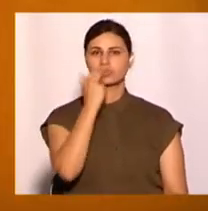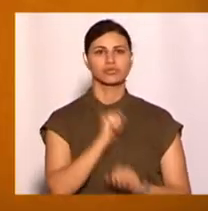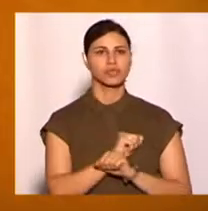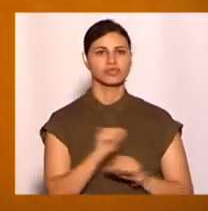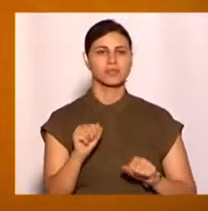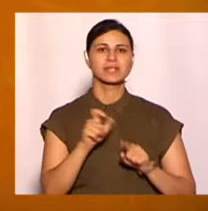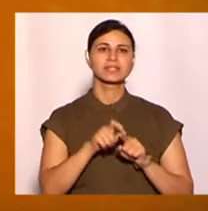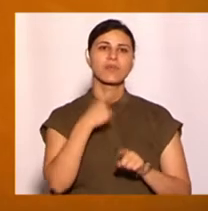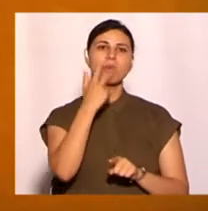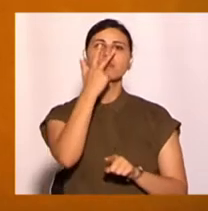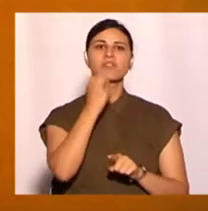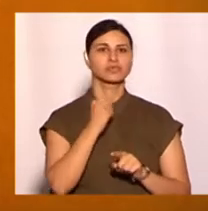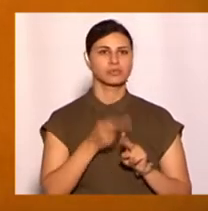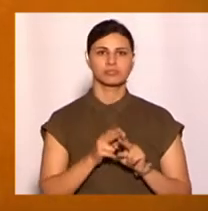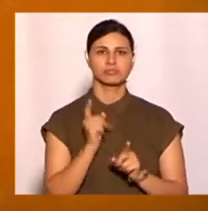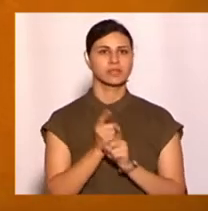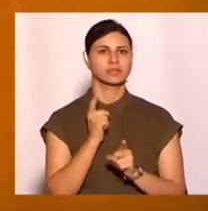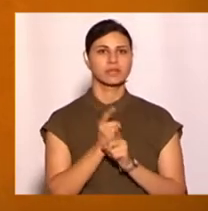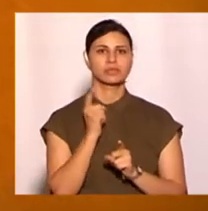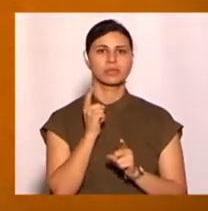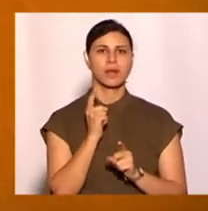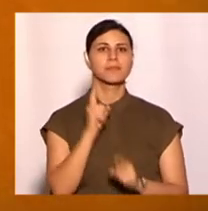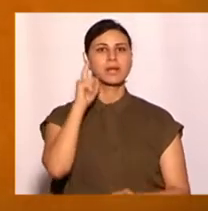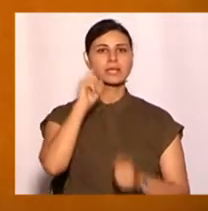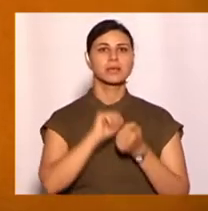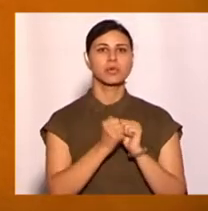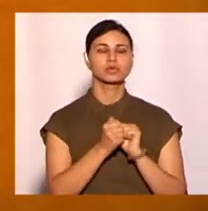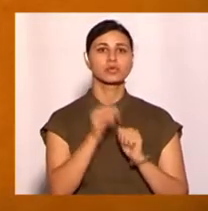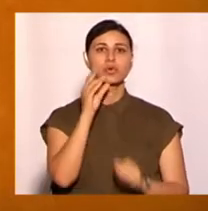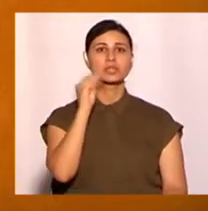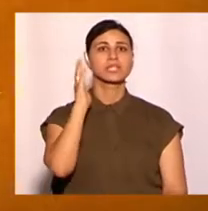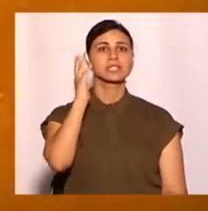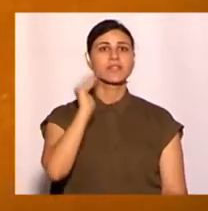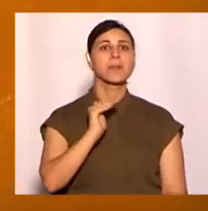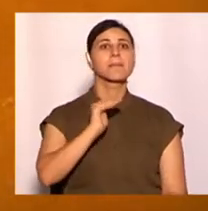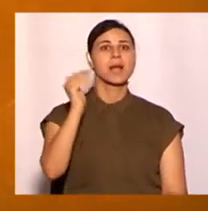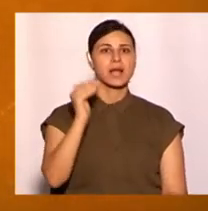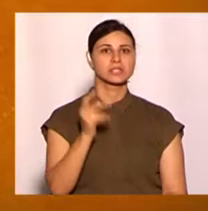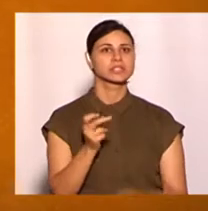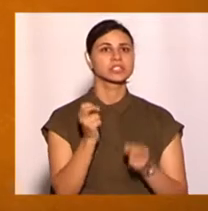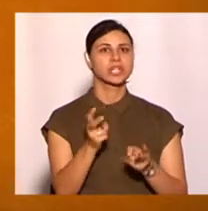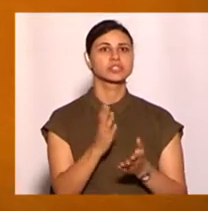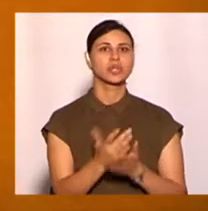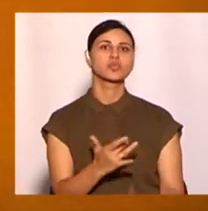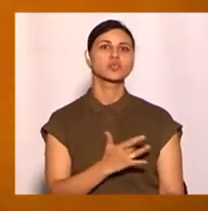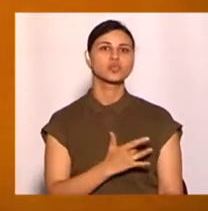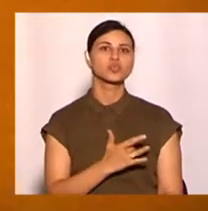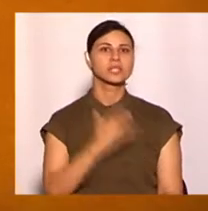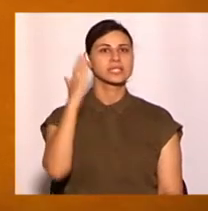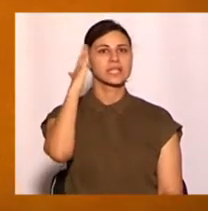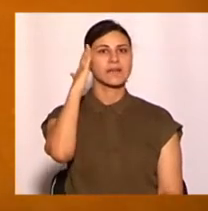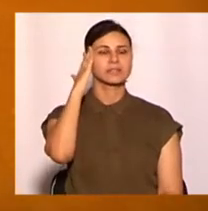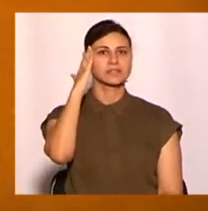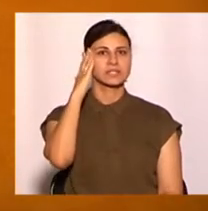მიუღებელია გამოთქმა მივეჩვიე. გახსოვდეთ, რომ მაღალი წნევა სახიფათოა თქვენი გულისა და თავის ტვინისთვის,